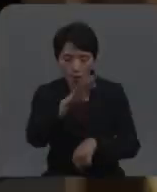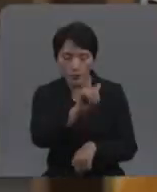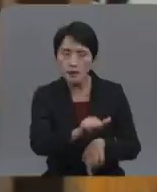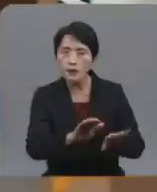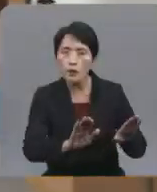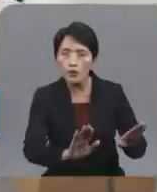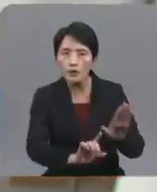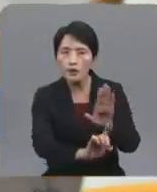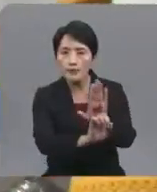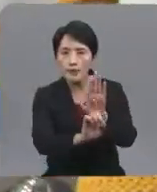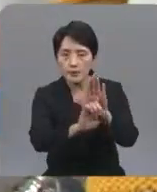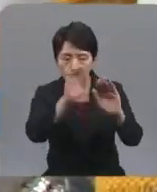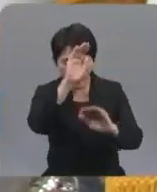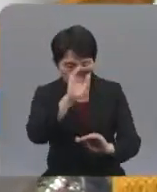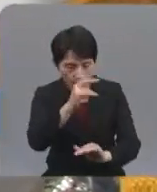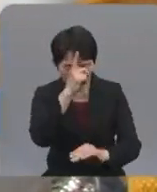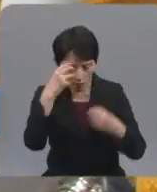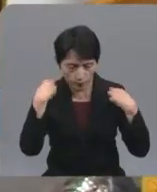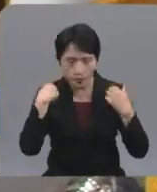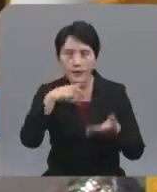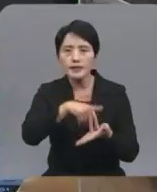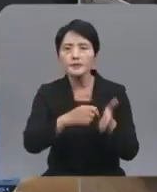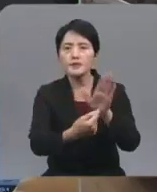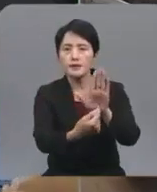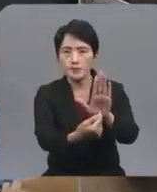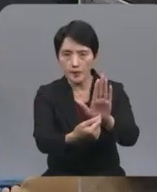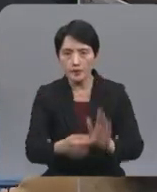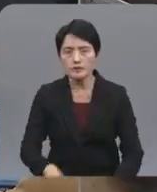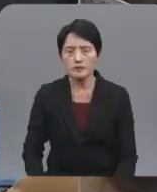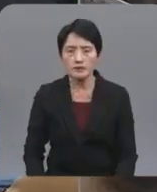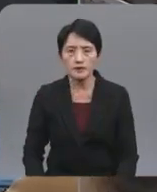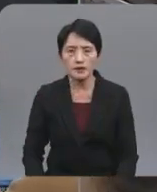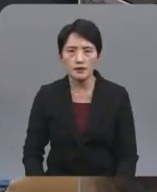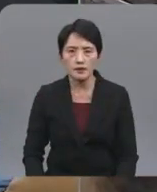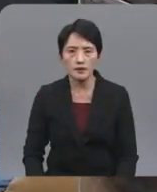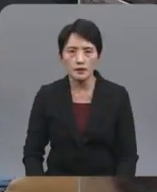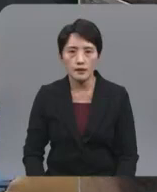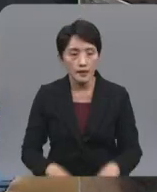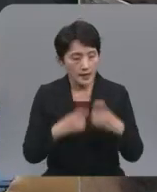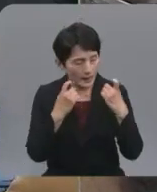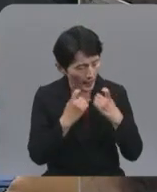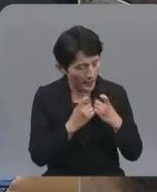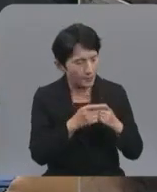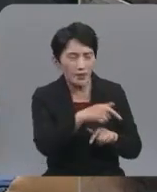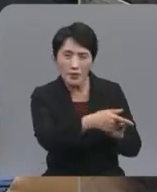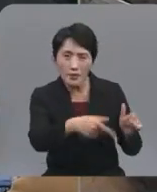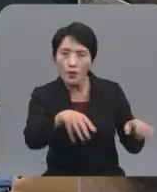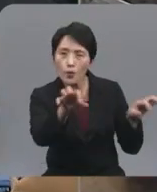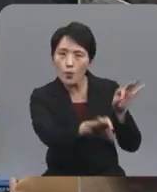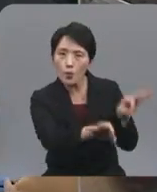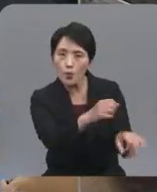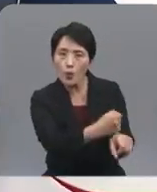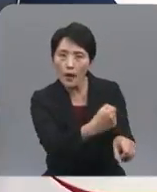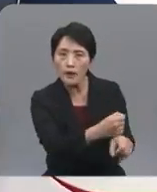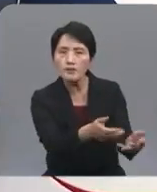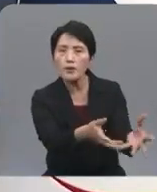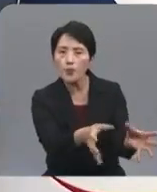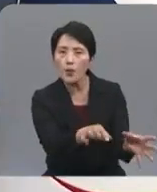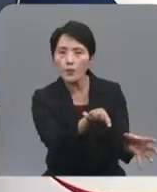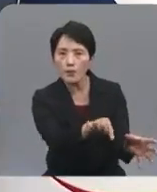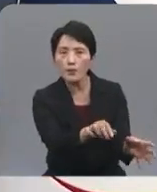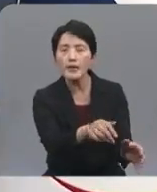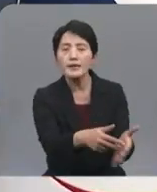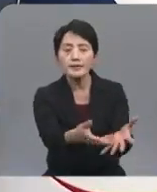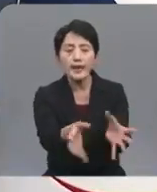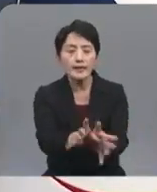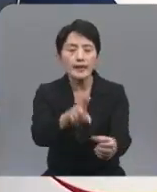bộ trưởng ngoại giao Hàn Quốc partin ngày 6/3 đã mở buổi họp báo tại trụ sở Bộ Ngoại giao ở Seoul cho biết quỹ hỗ trợ nạn nhân bị cưỡng ép